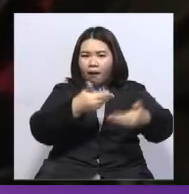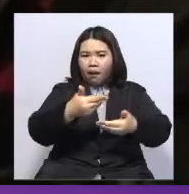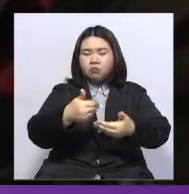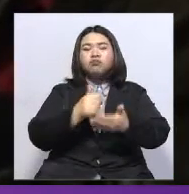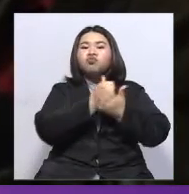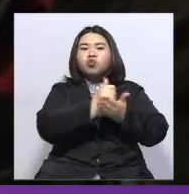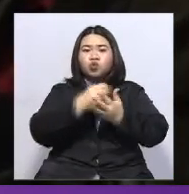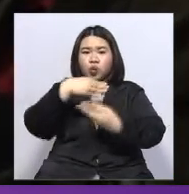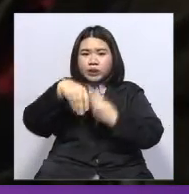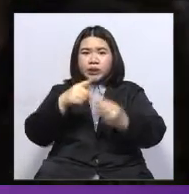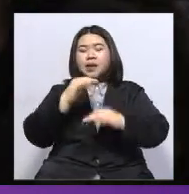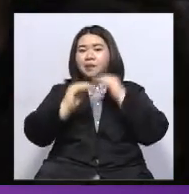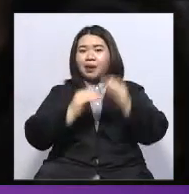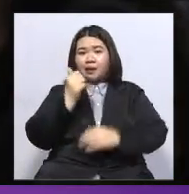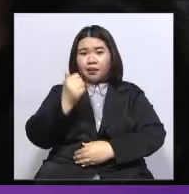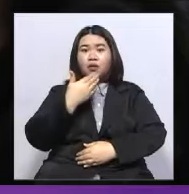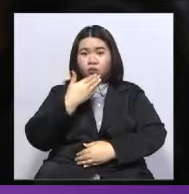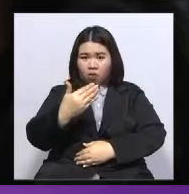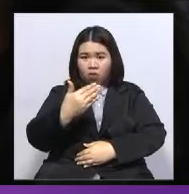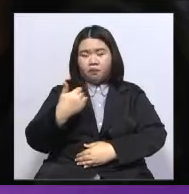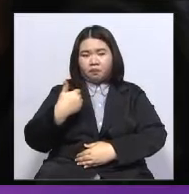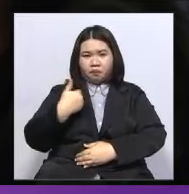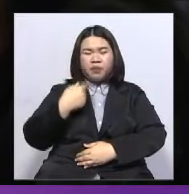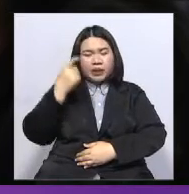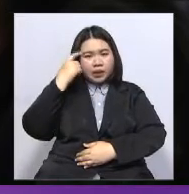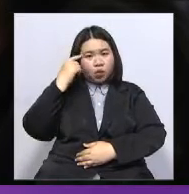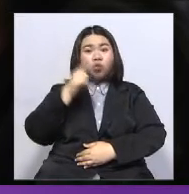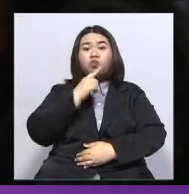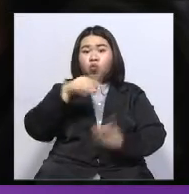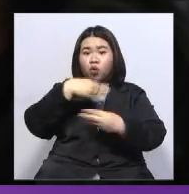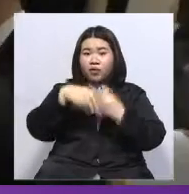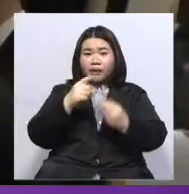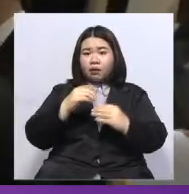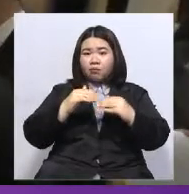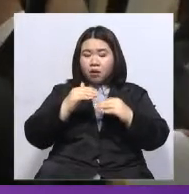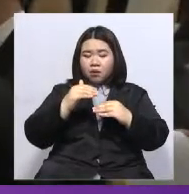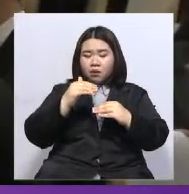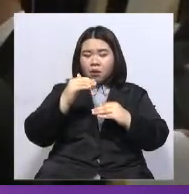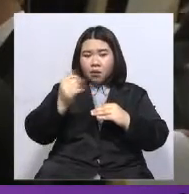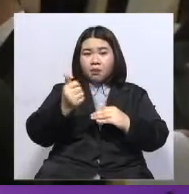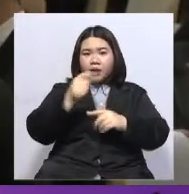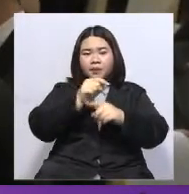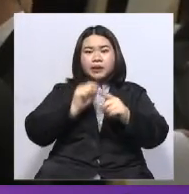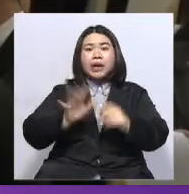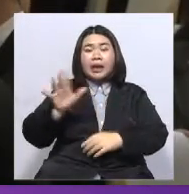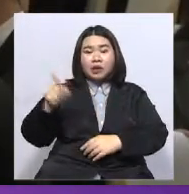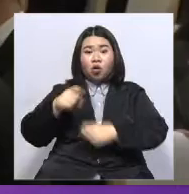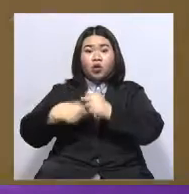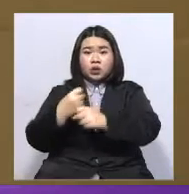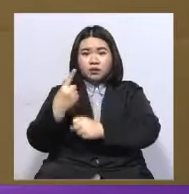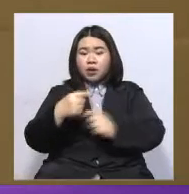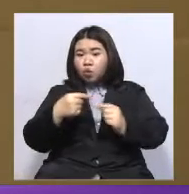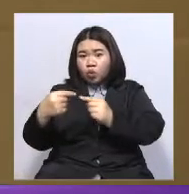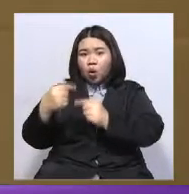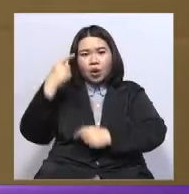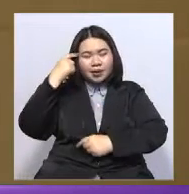ส่วนช่วยให้เศรษฐกิจเติบโตอย่างยั่งยืนโดยคาดการว่าหากเศรษฐกิจขยายตัวต่อเนื่องได้ร้อยละ5ต่อปีจะนำพา